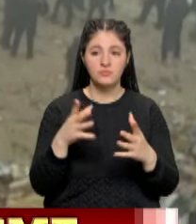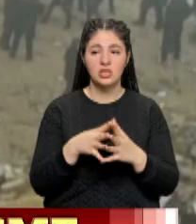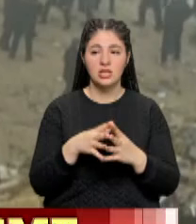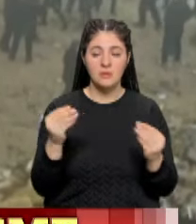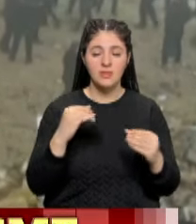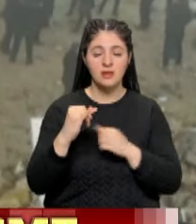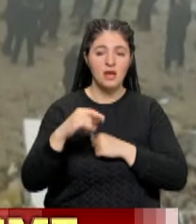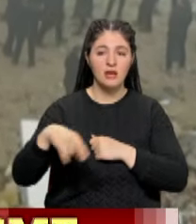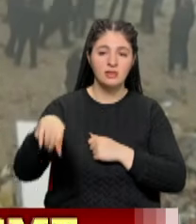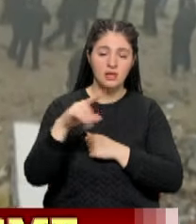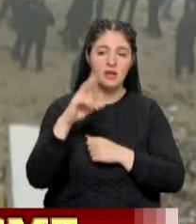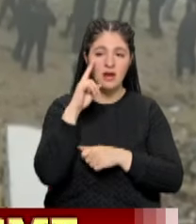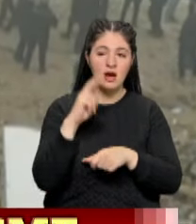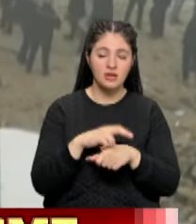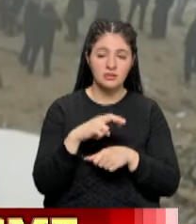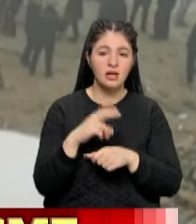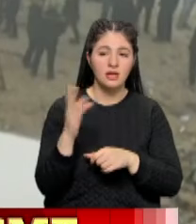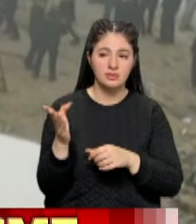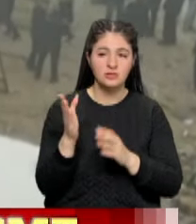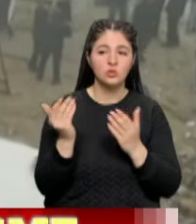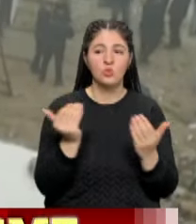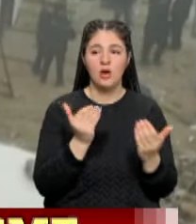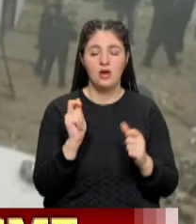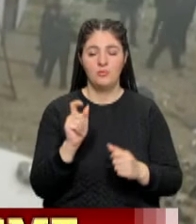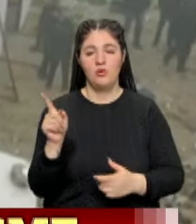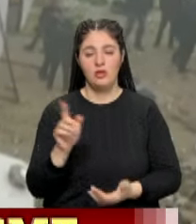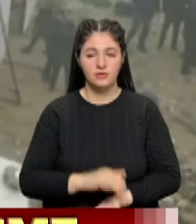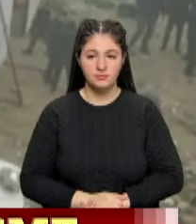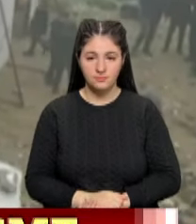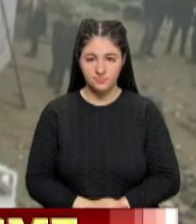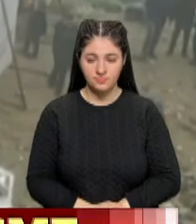kaybettikleri yakınlarının hatırasına duaları.